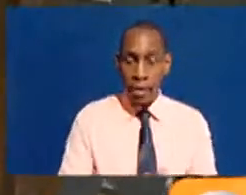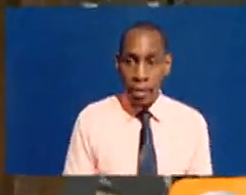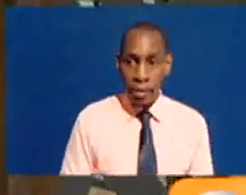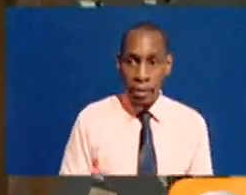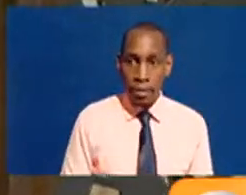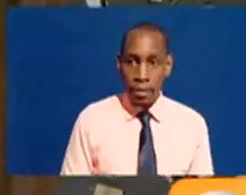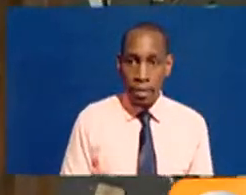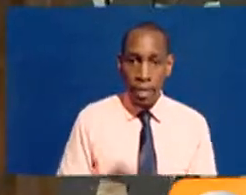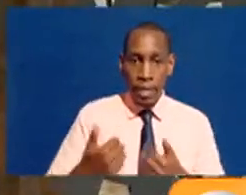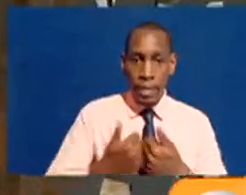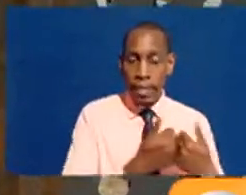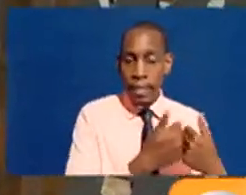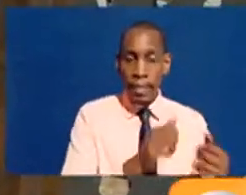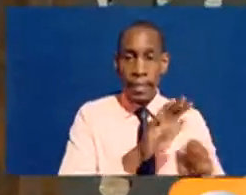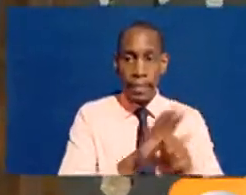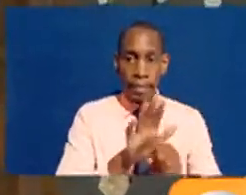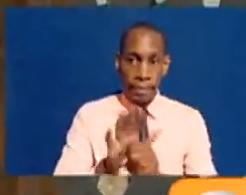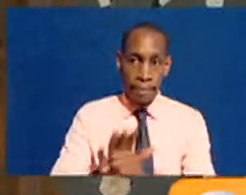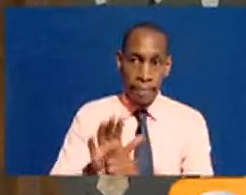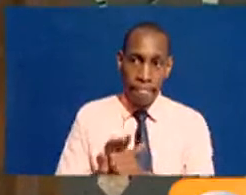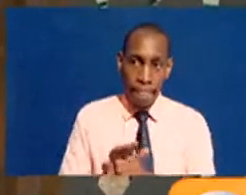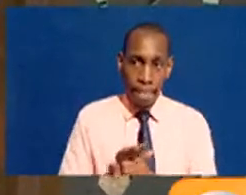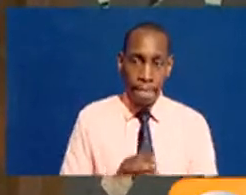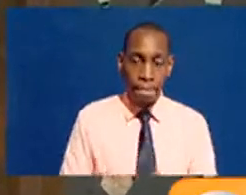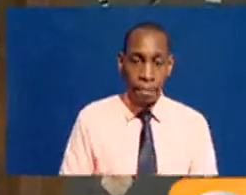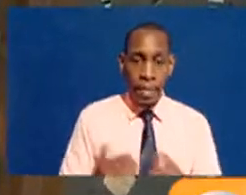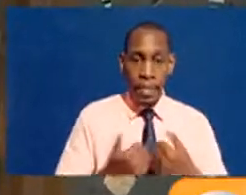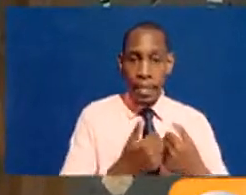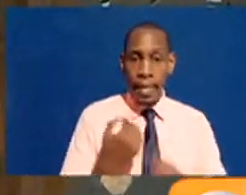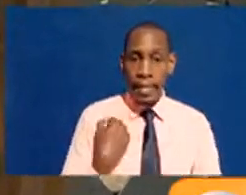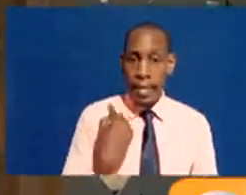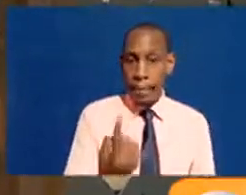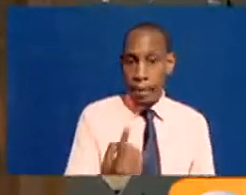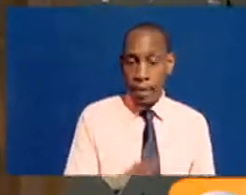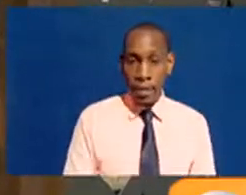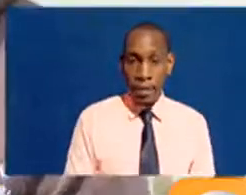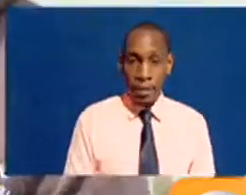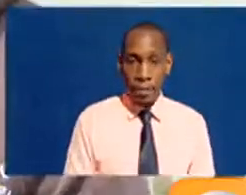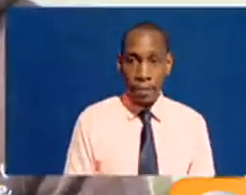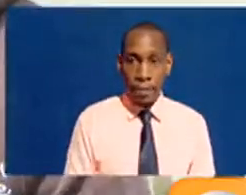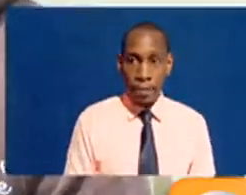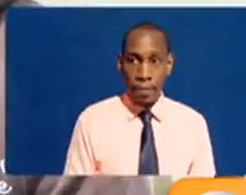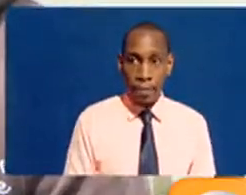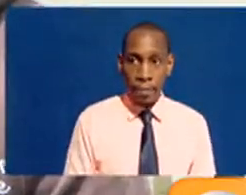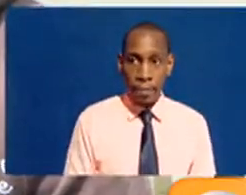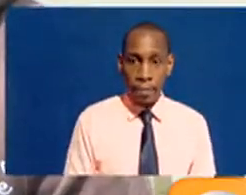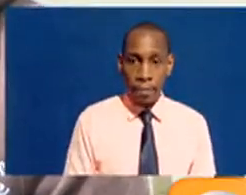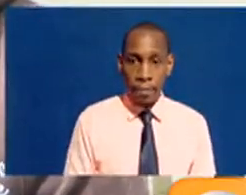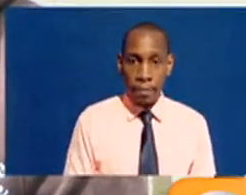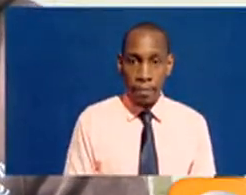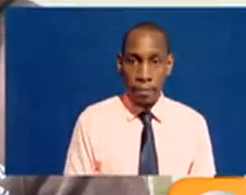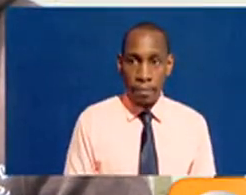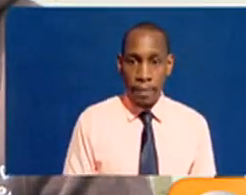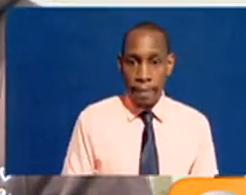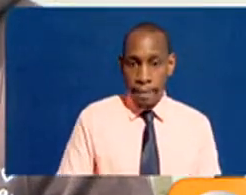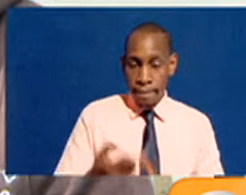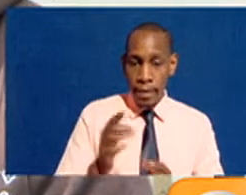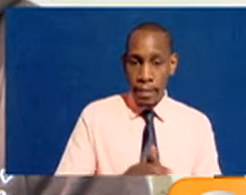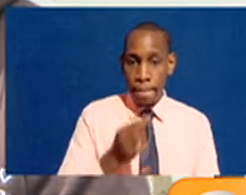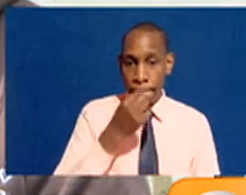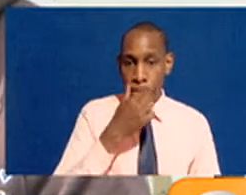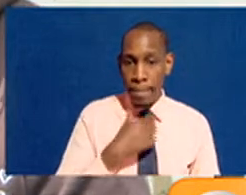Changamoto ziko mingi. Kwanza kuangalia mimi age yangu,